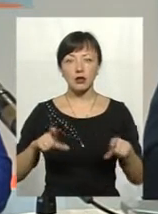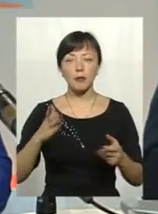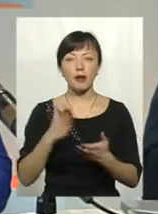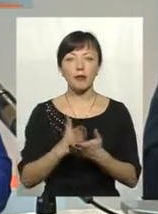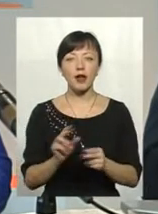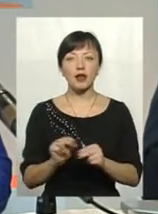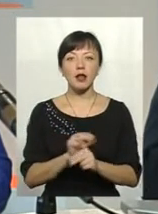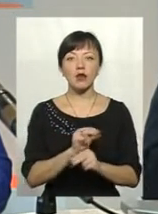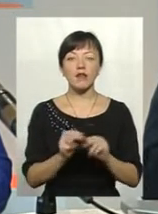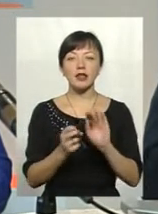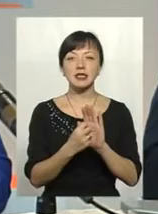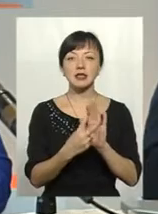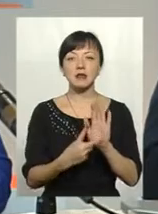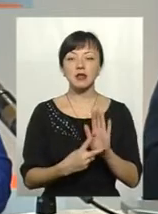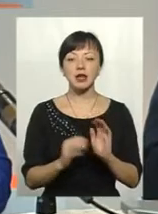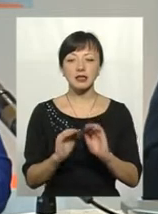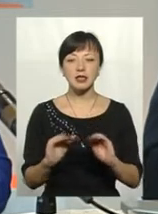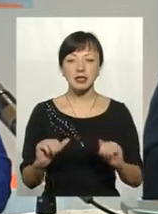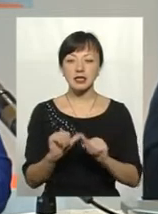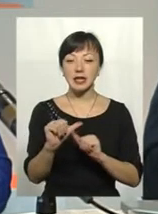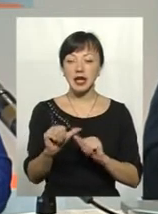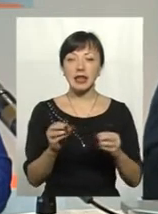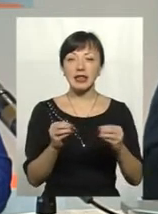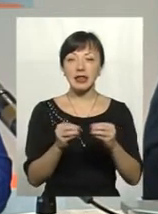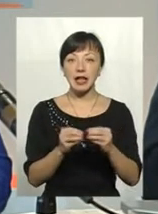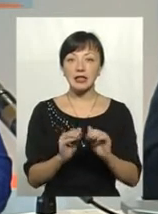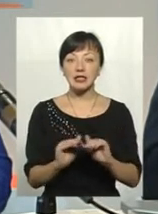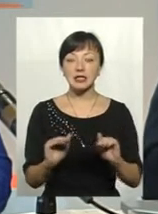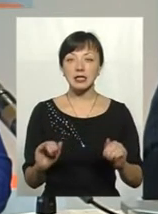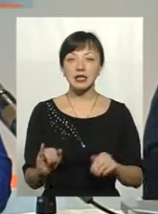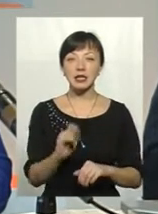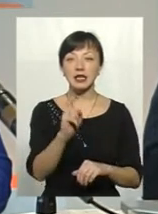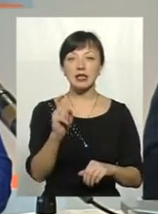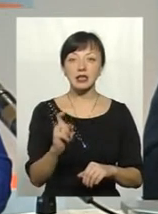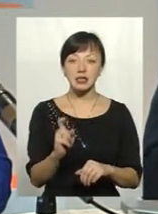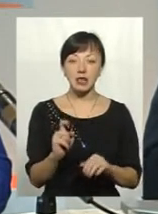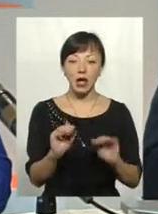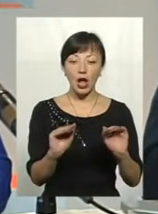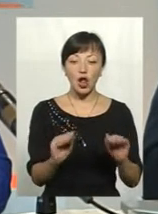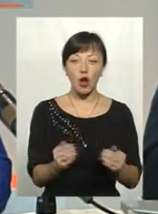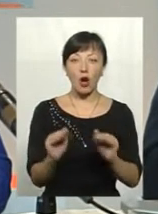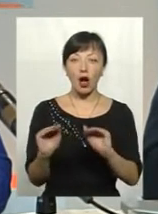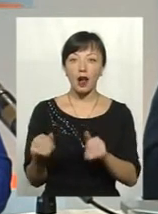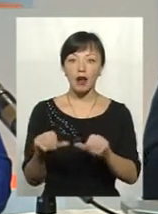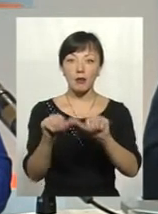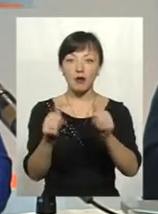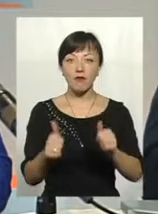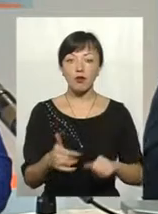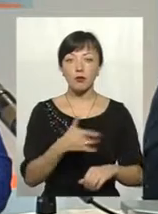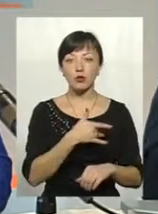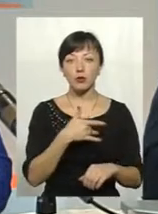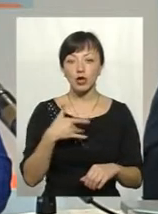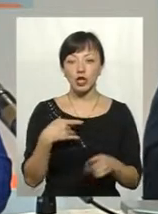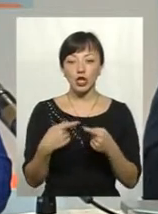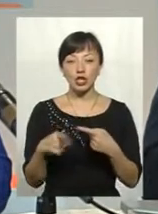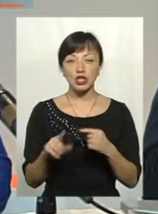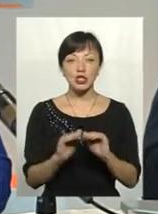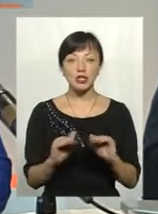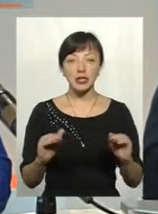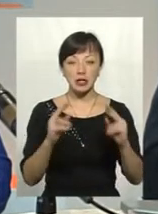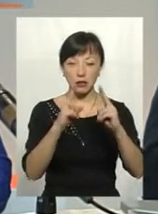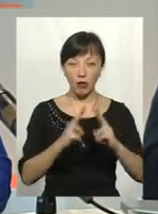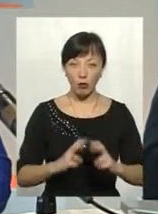лікуванні 17 дітей, із яких 10 дітей із локальними формами туберкульозу. Інші діти перебувають на обстеженні для того,